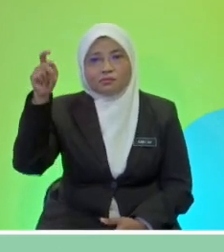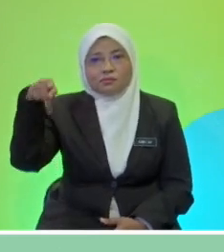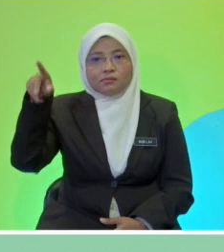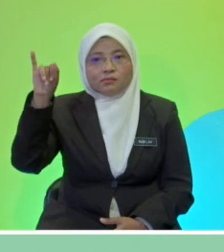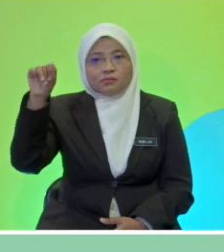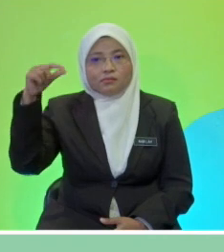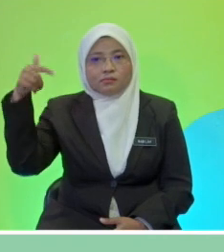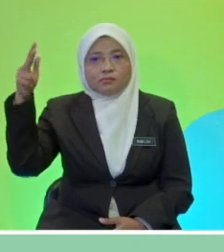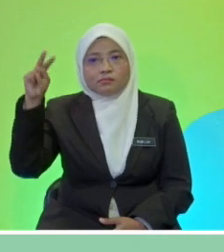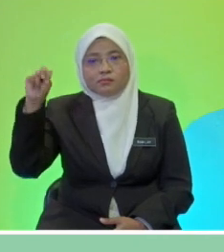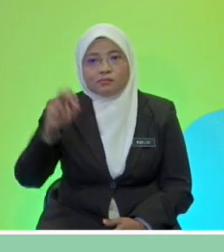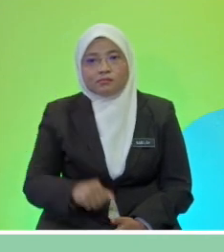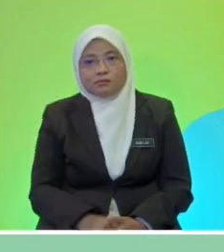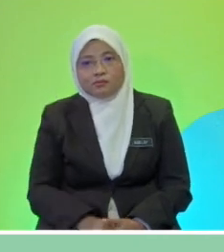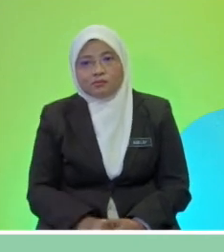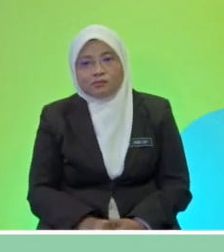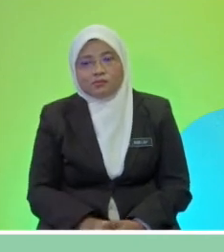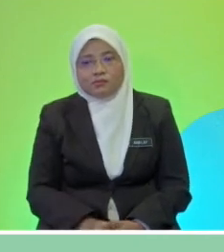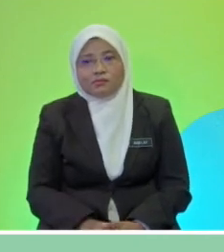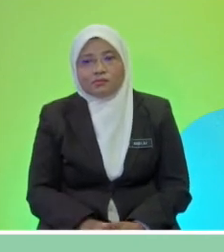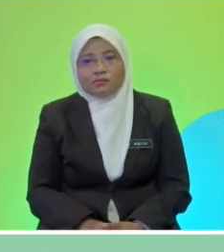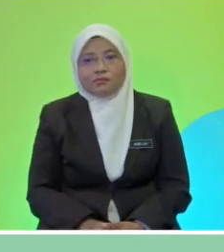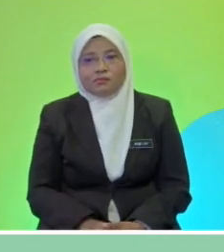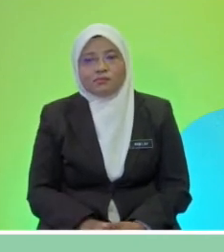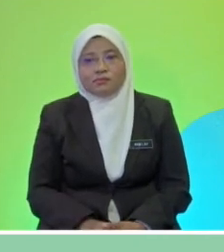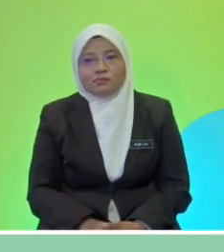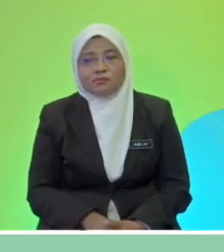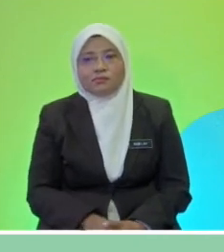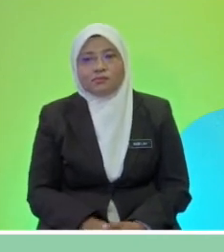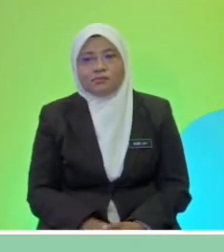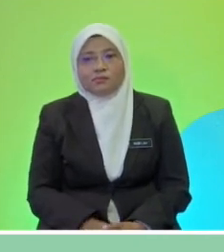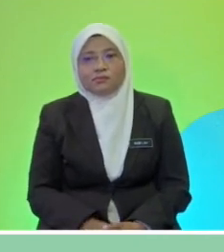ad berlaku jenjen muten ataupun